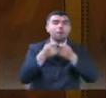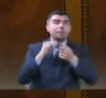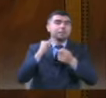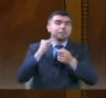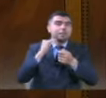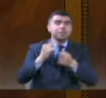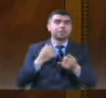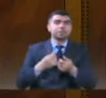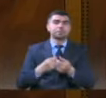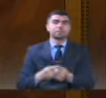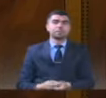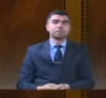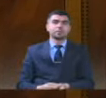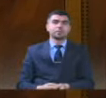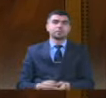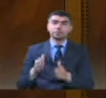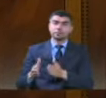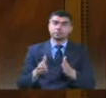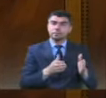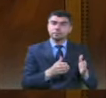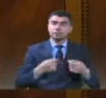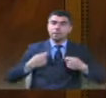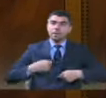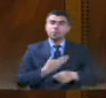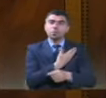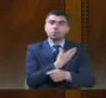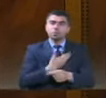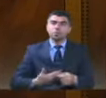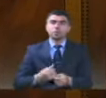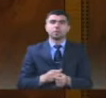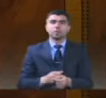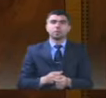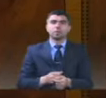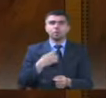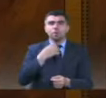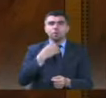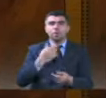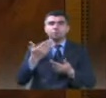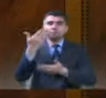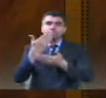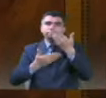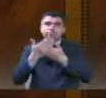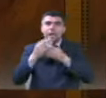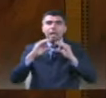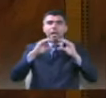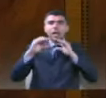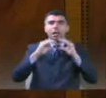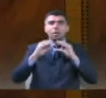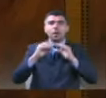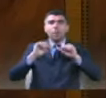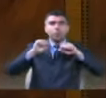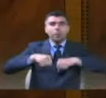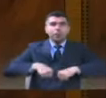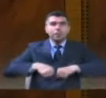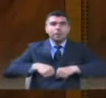فأرا. سيد رئيس الحكومة، إن منهجية الحوار الاجتماعي تقتضي